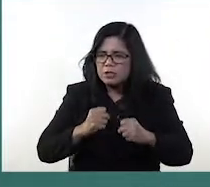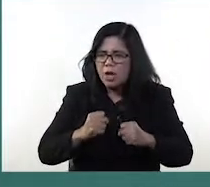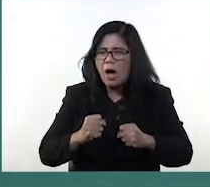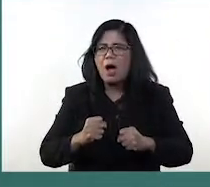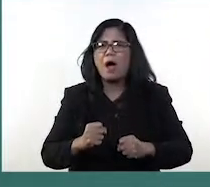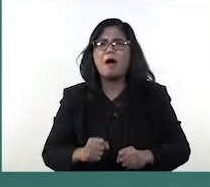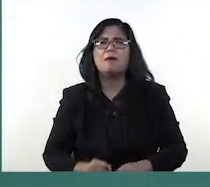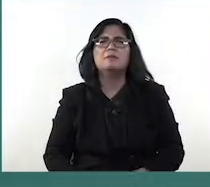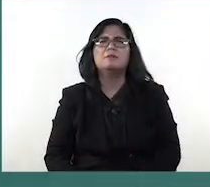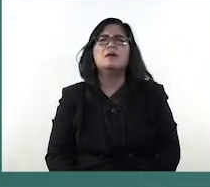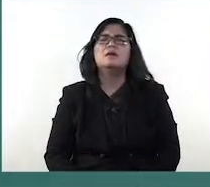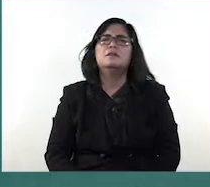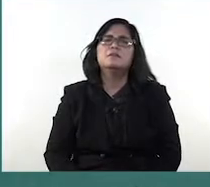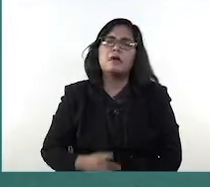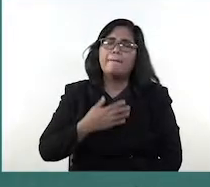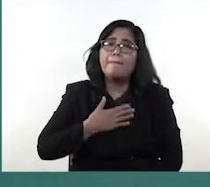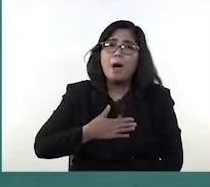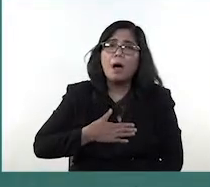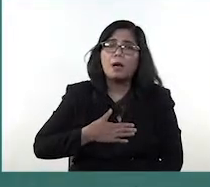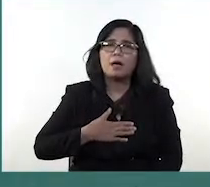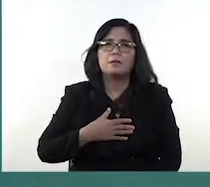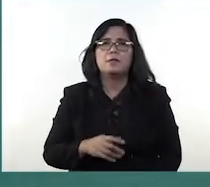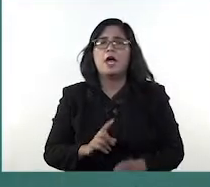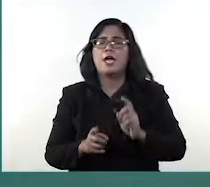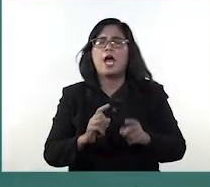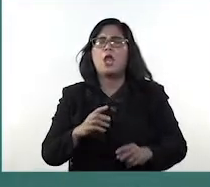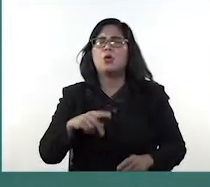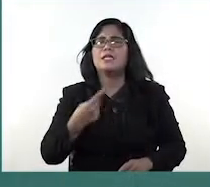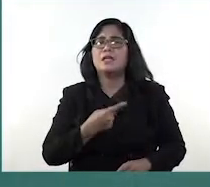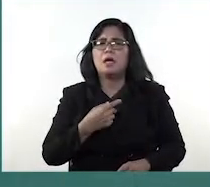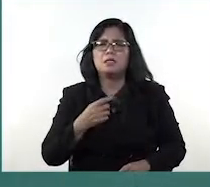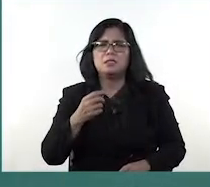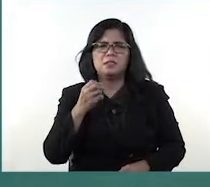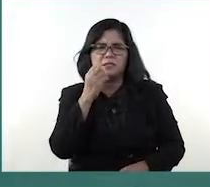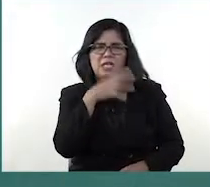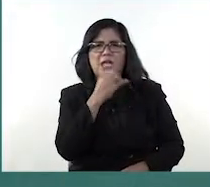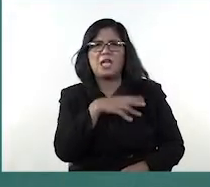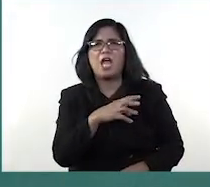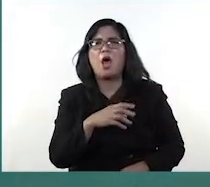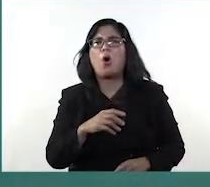dihina orang kau difitnah orang siapa Hai usah bales